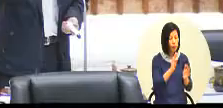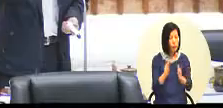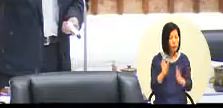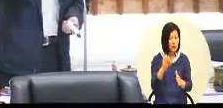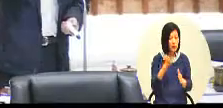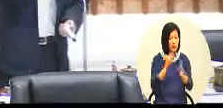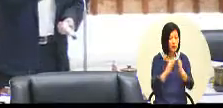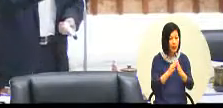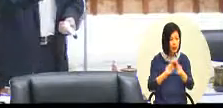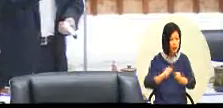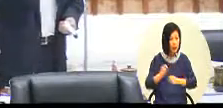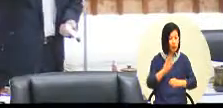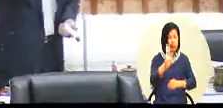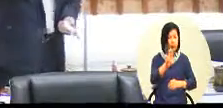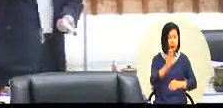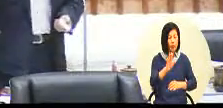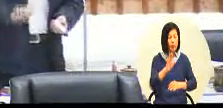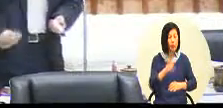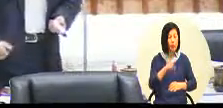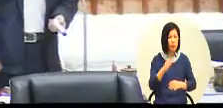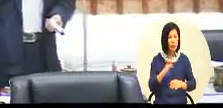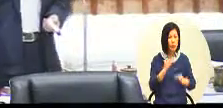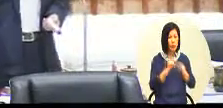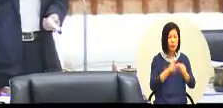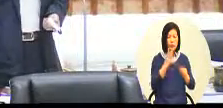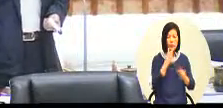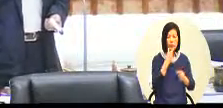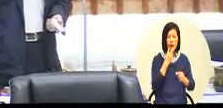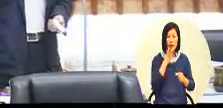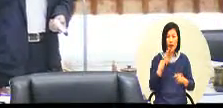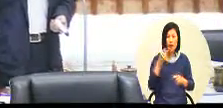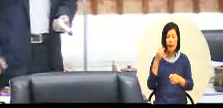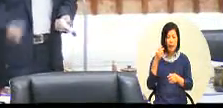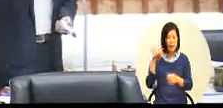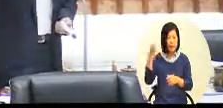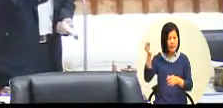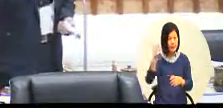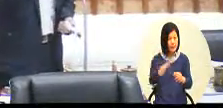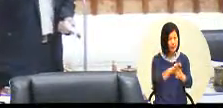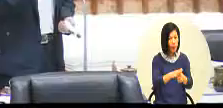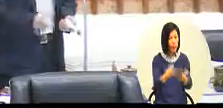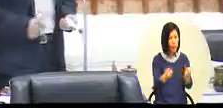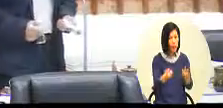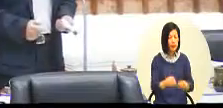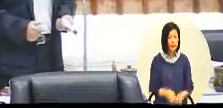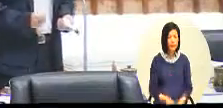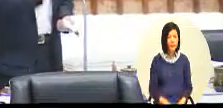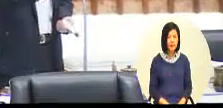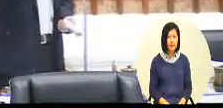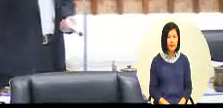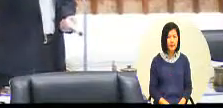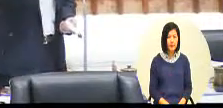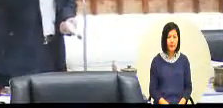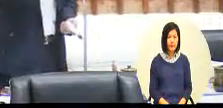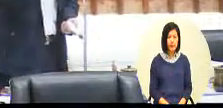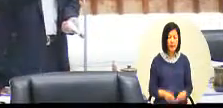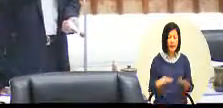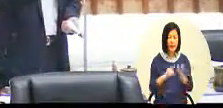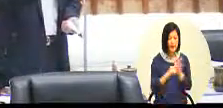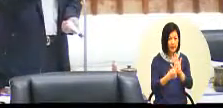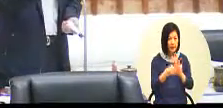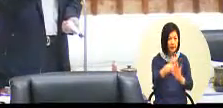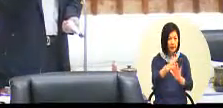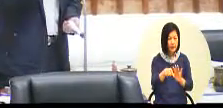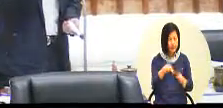护理之家，在护理之家反而中央没有编经费给我们，我们现在凸显的就是在这上